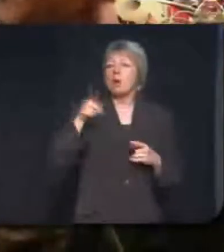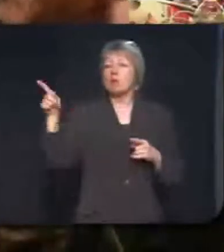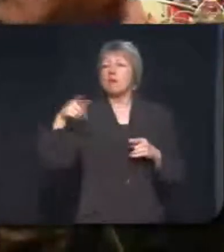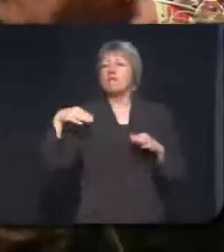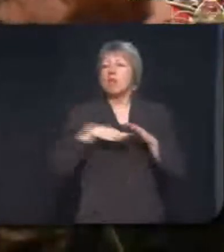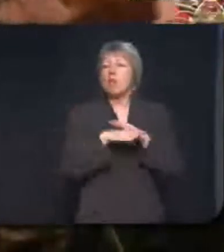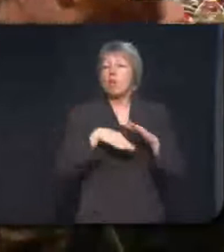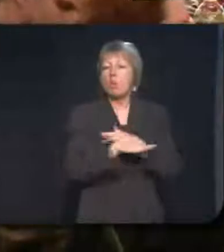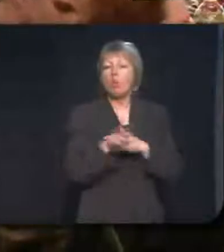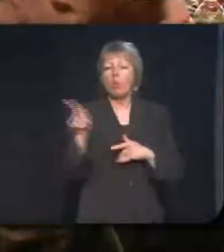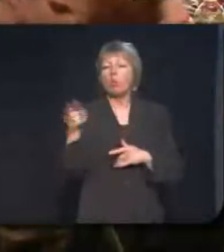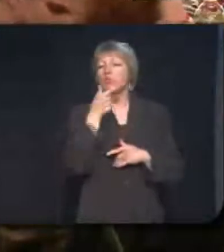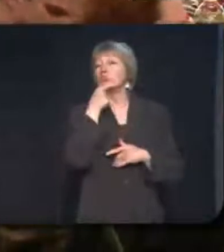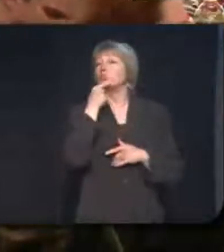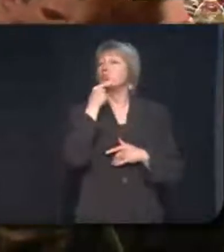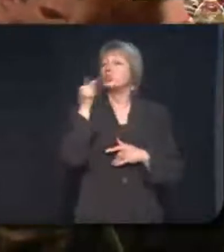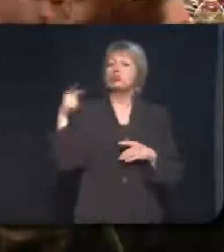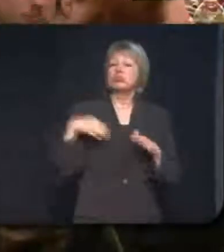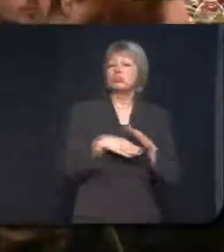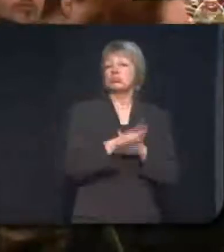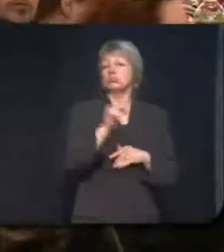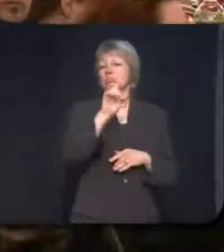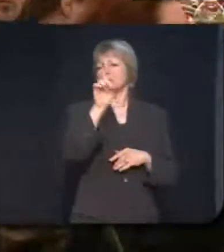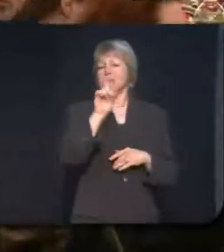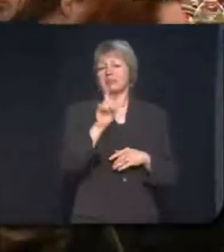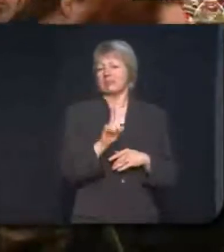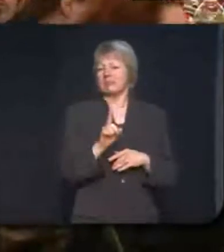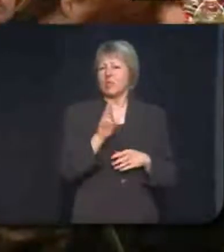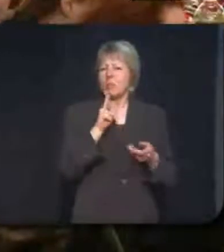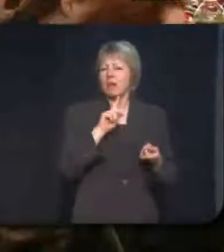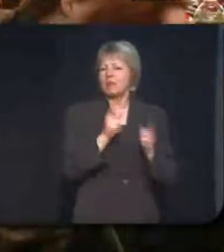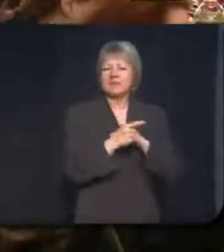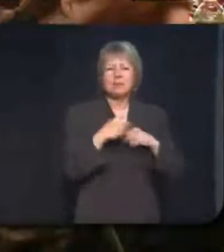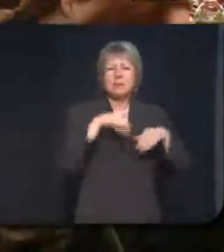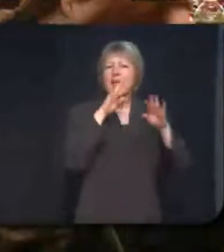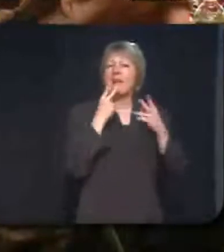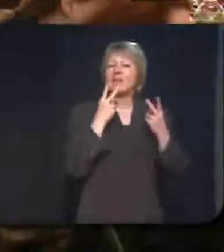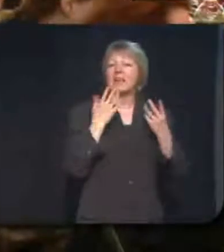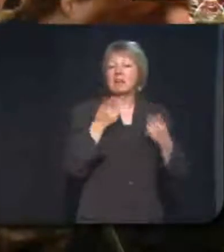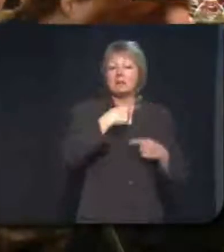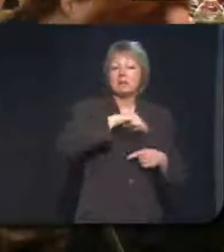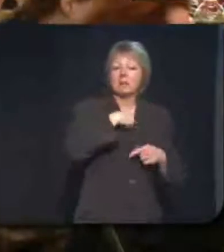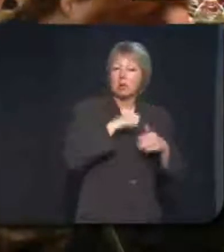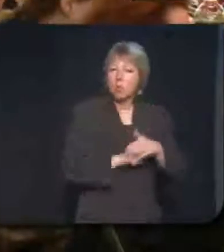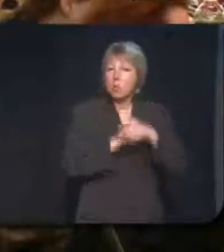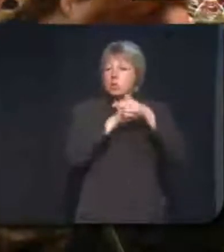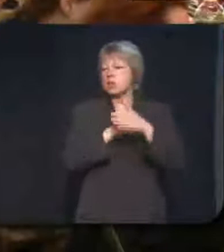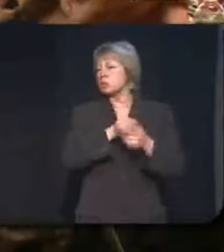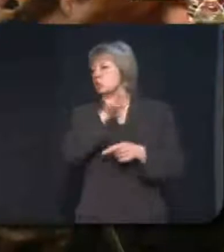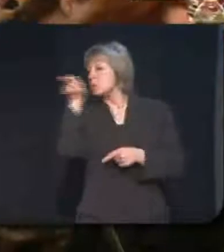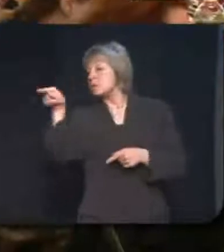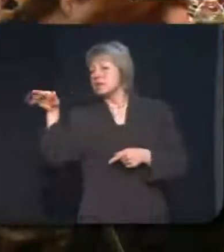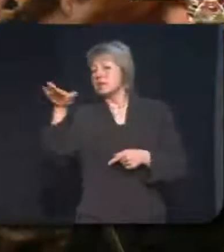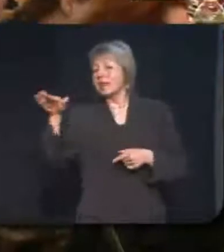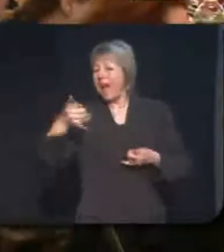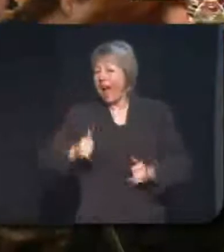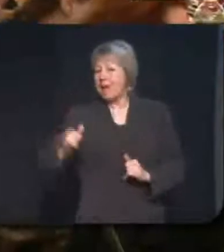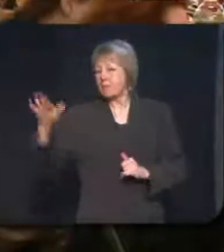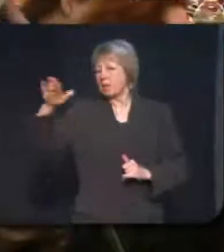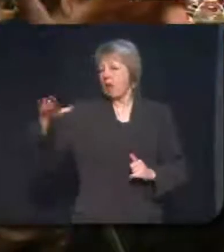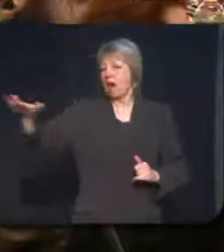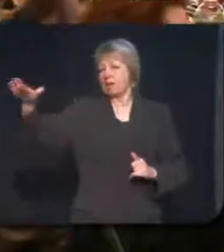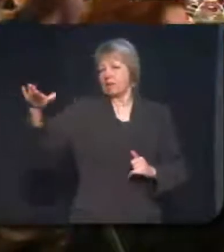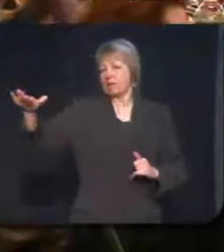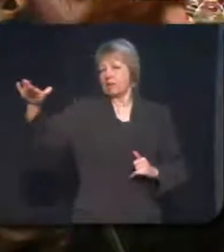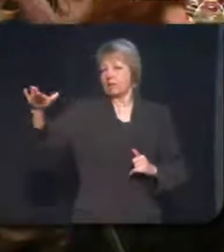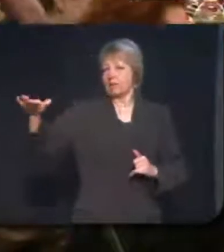freiwillig das heißt was viel wichtiger wäre wäre unsere Unterstützung in diesen Ländern damit